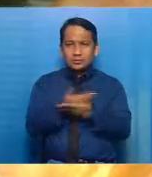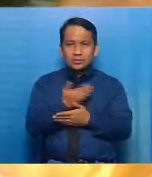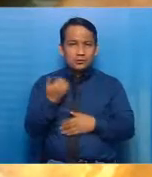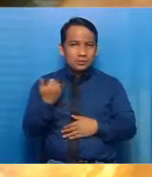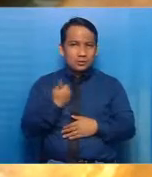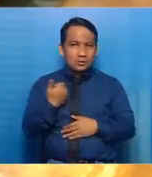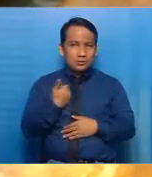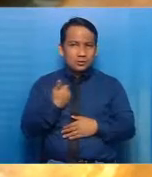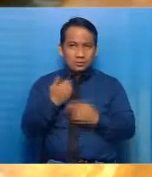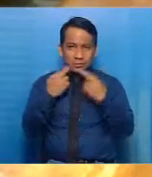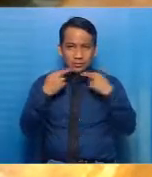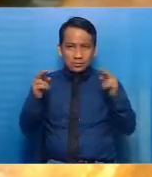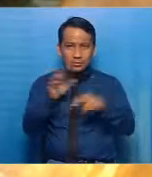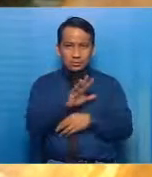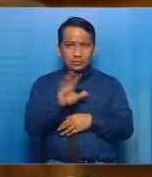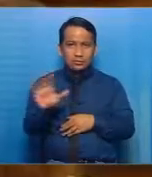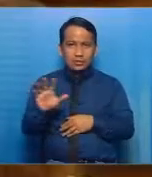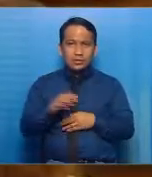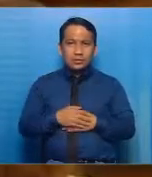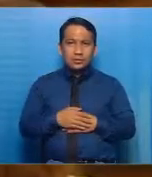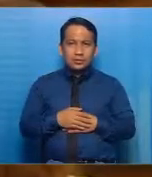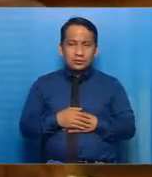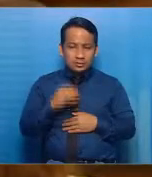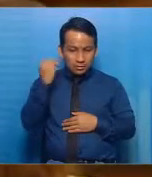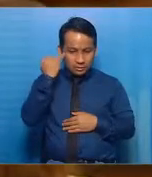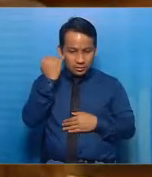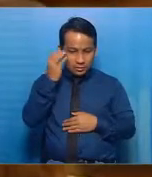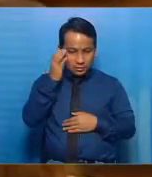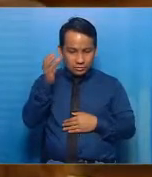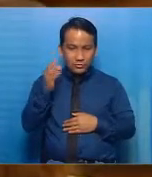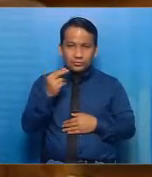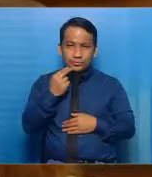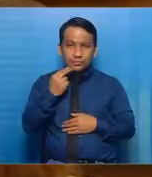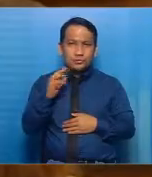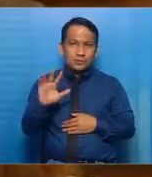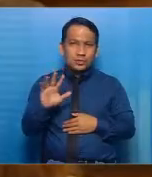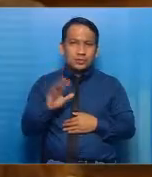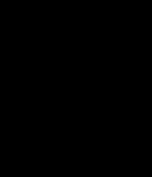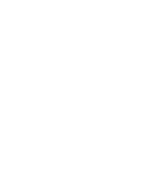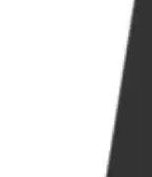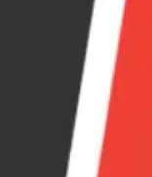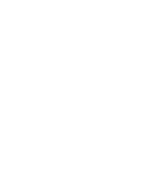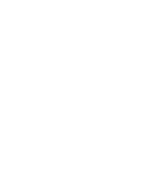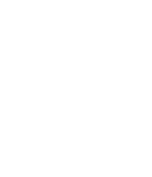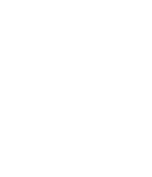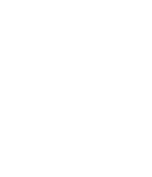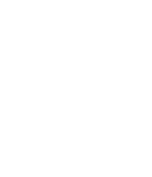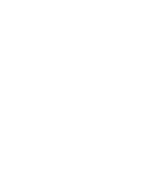Nagbabalita mula sa frontline, JC Cosico, News 5.